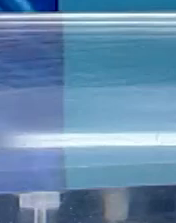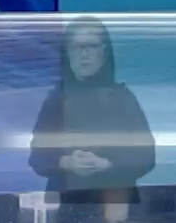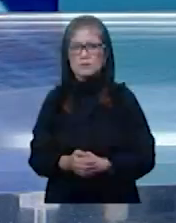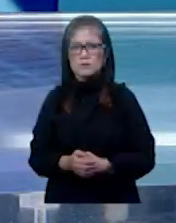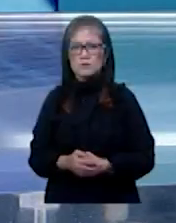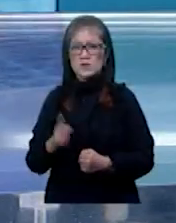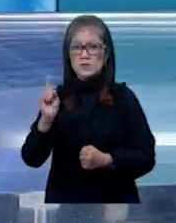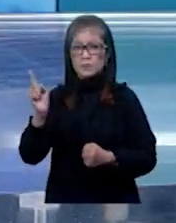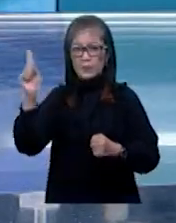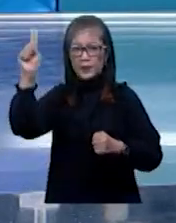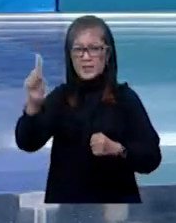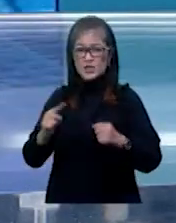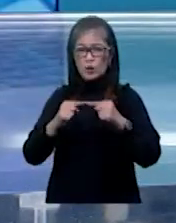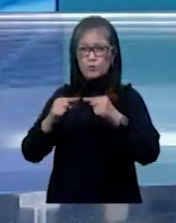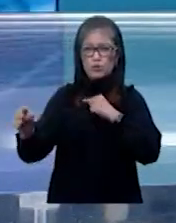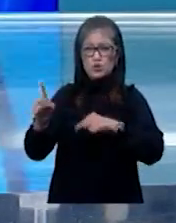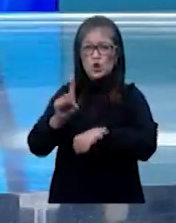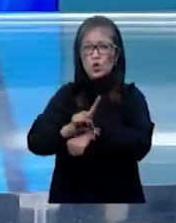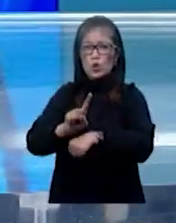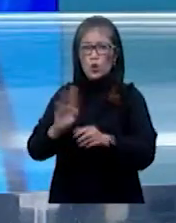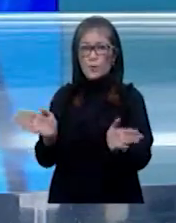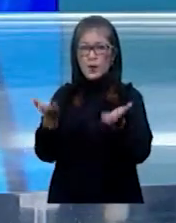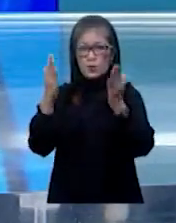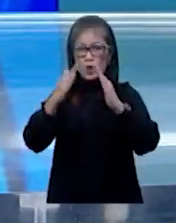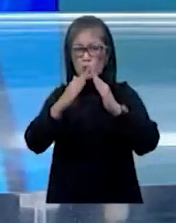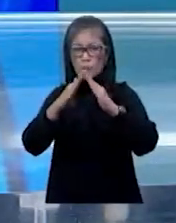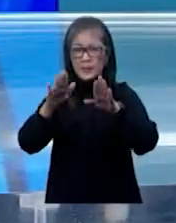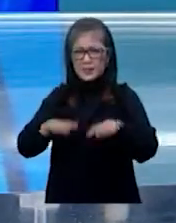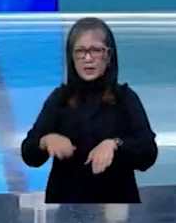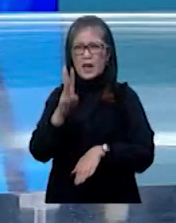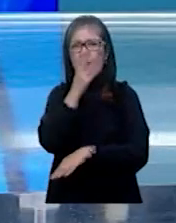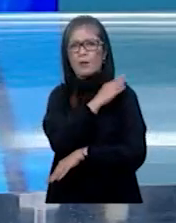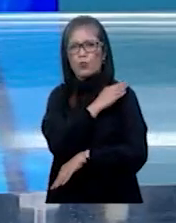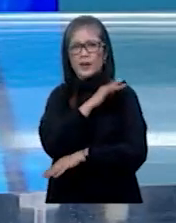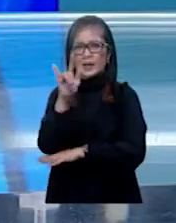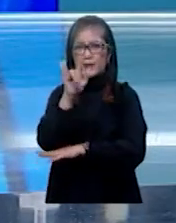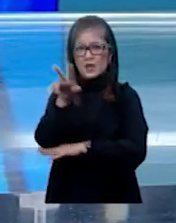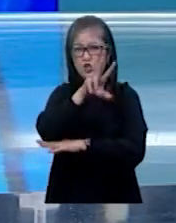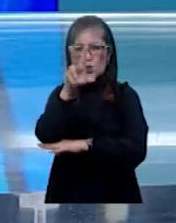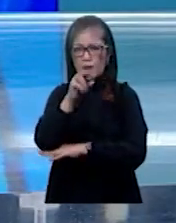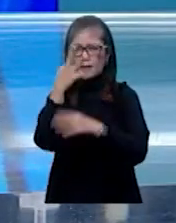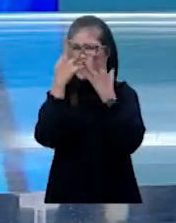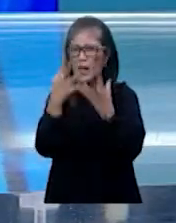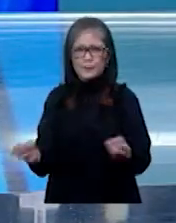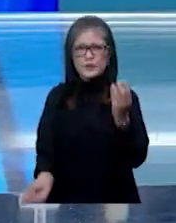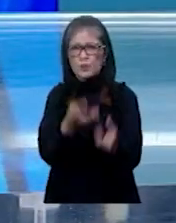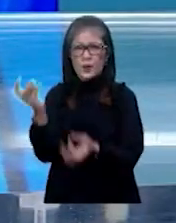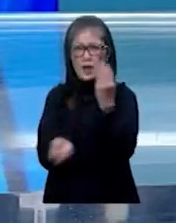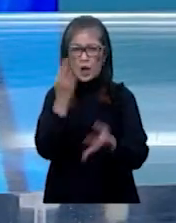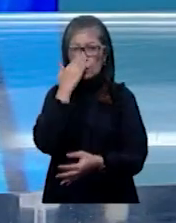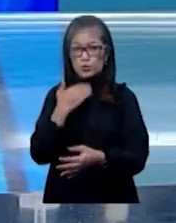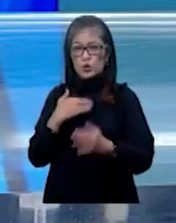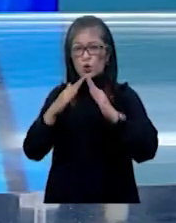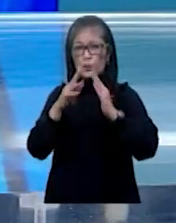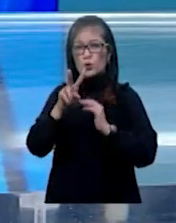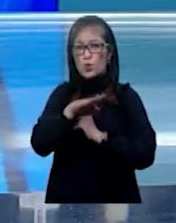Pemirsa, diduga akibat korsleting listrik, toko bangunan dan rumah tinggal di Kabupaten Bekasi, Jawa Barat ludes terbakar. Pemilik rumah dan dua